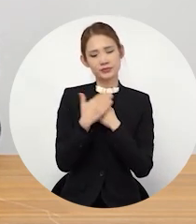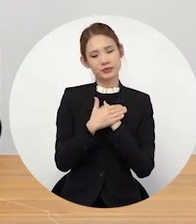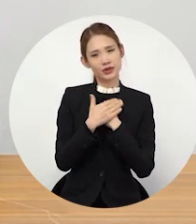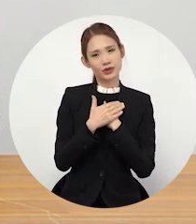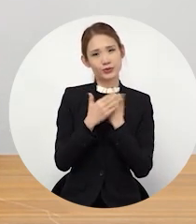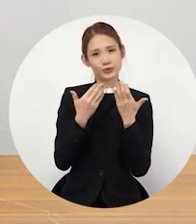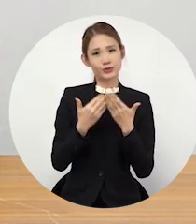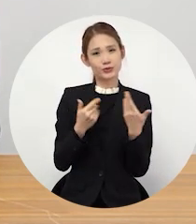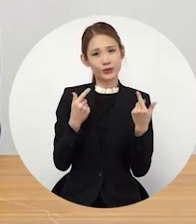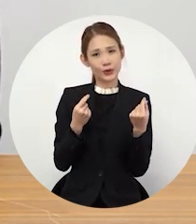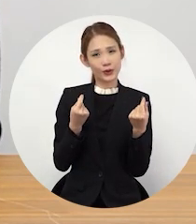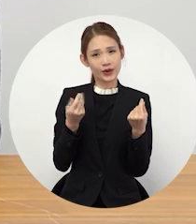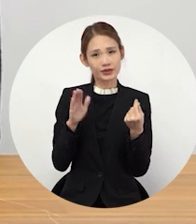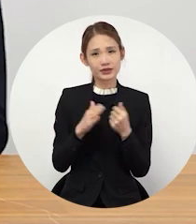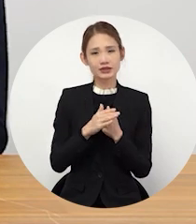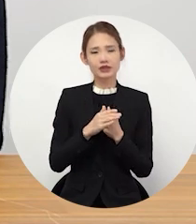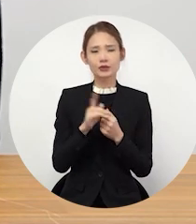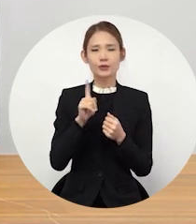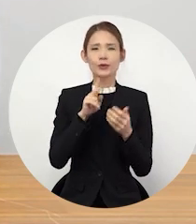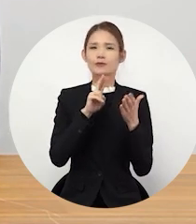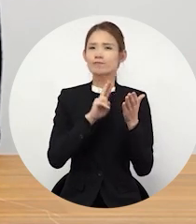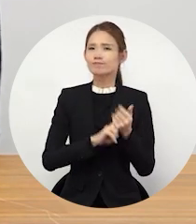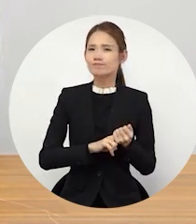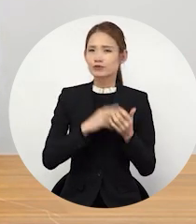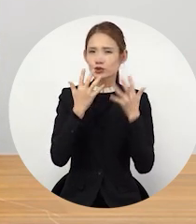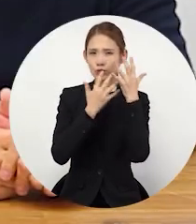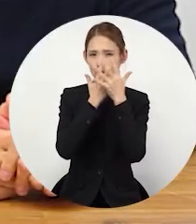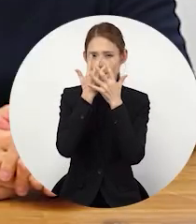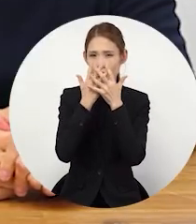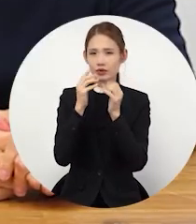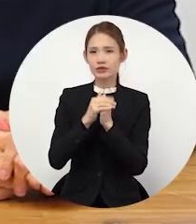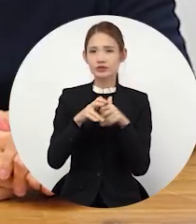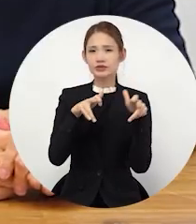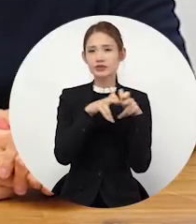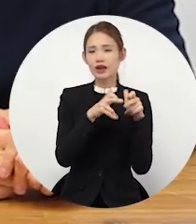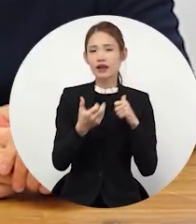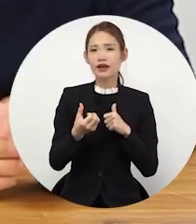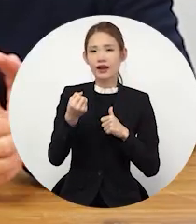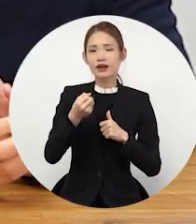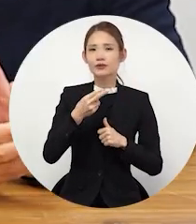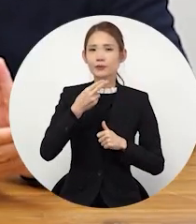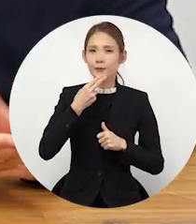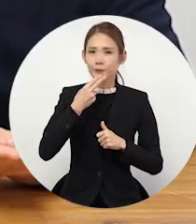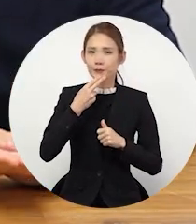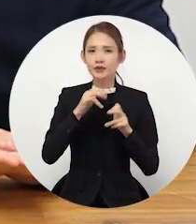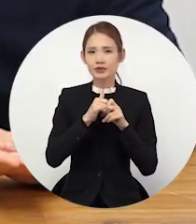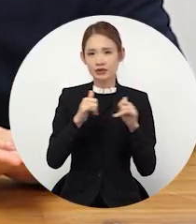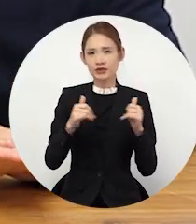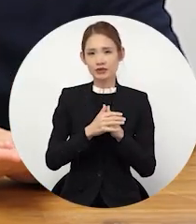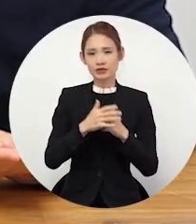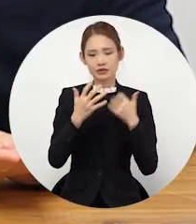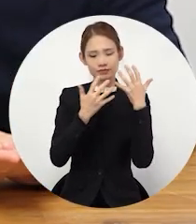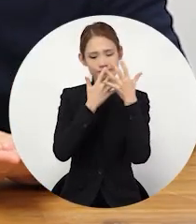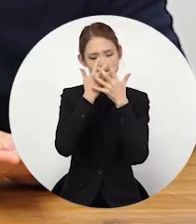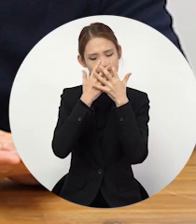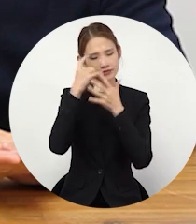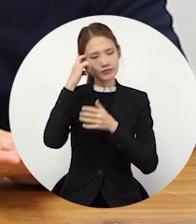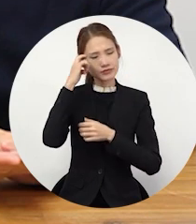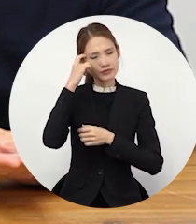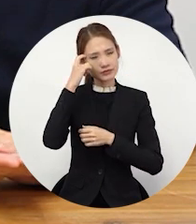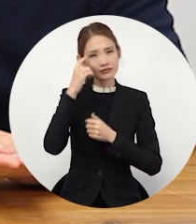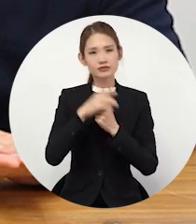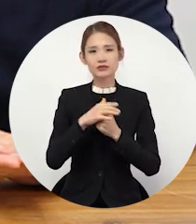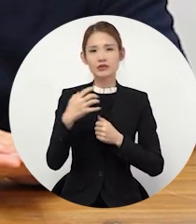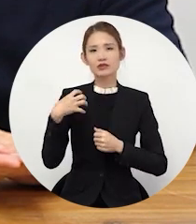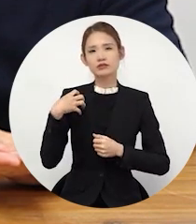나를 배려해 주는 것 같지만 여기에도 함정이 있는 거예요, 사실. 근데 사실 장애를 가져보지 않은 분들이 그냥 막연하게